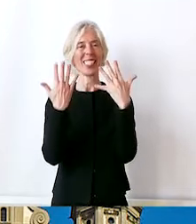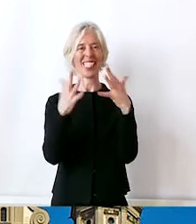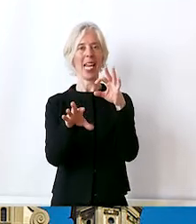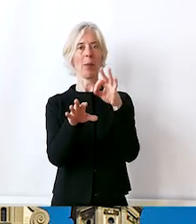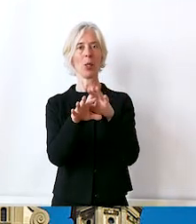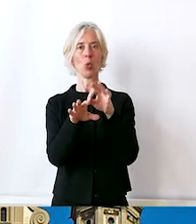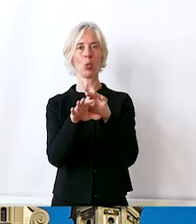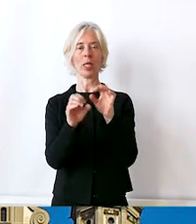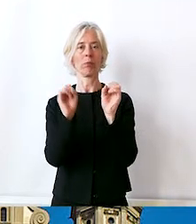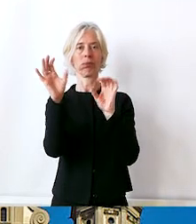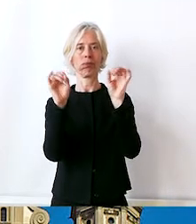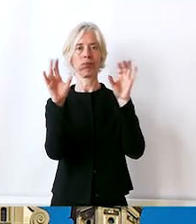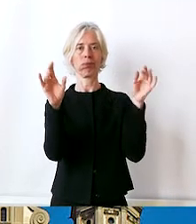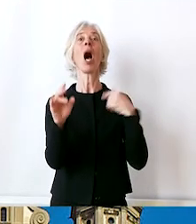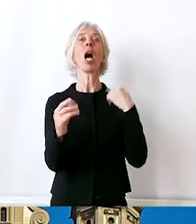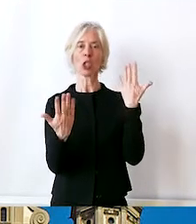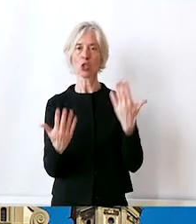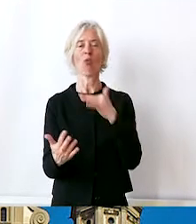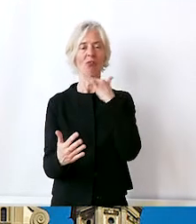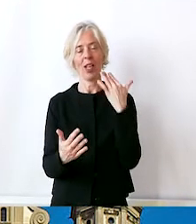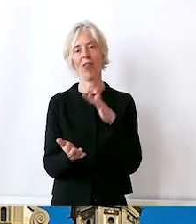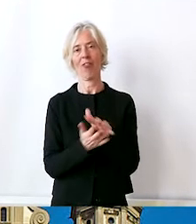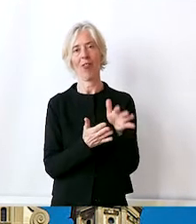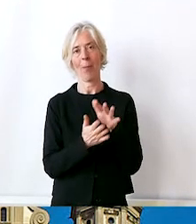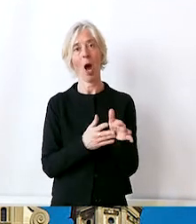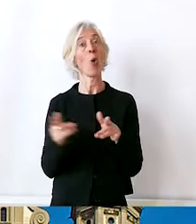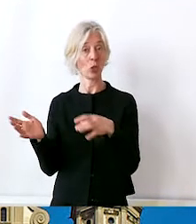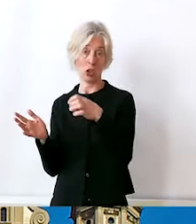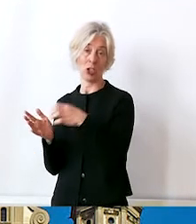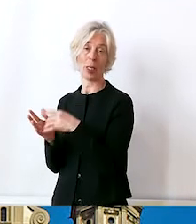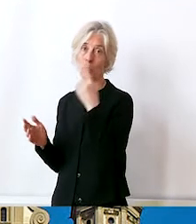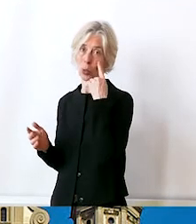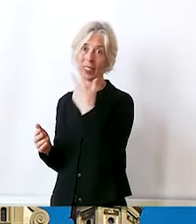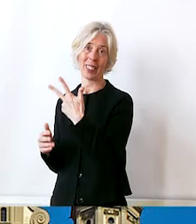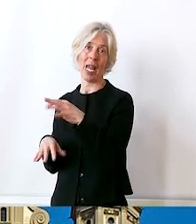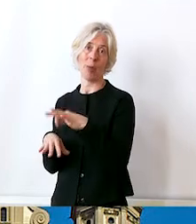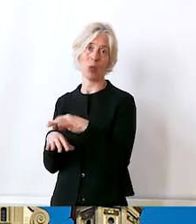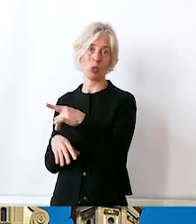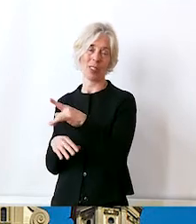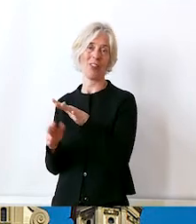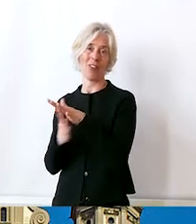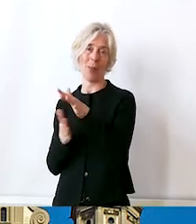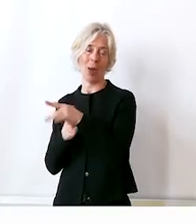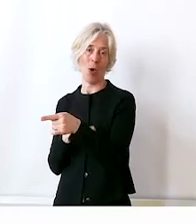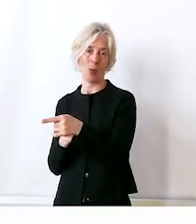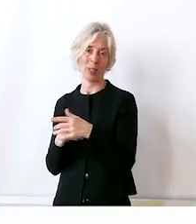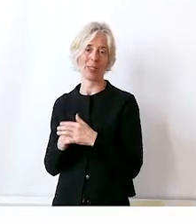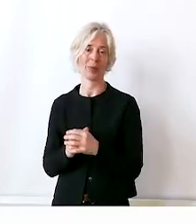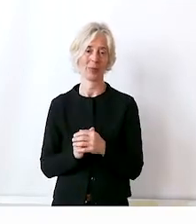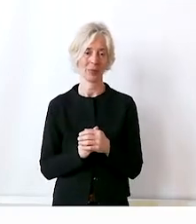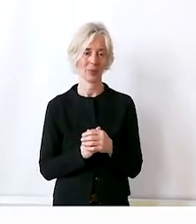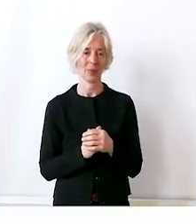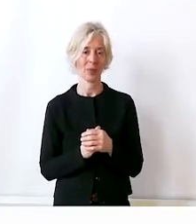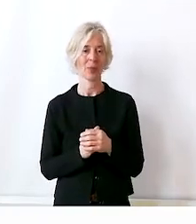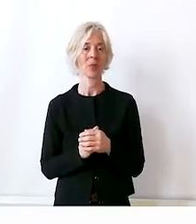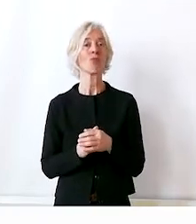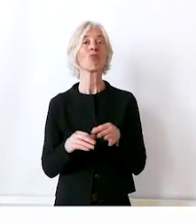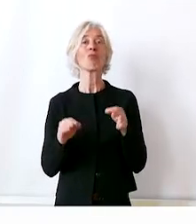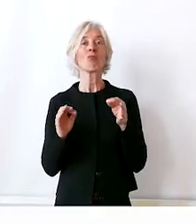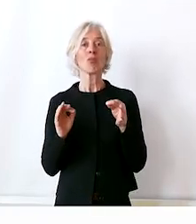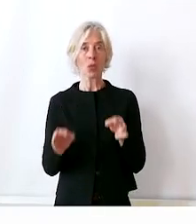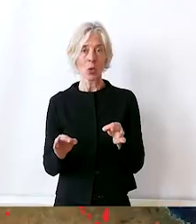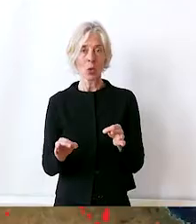Vorteile der Raumfahrt allgemein, auf die ich jetzt gleich noch eingehen werde, deutlich überwiegt. Damit würde ich dann nämlich